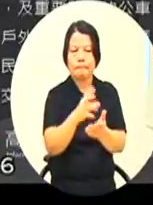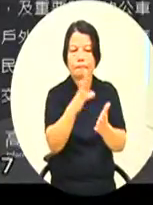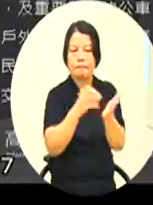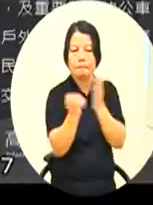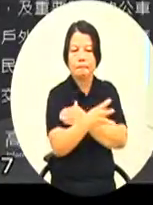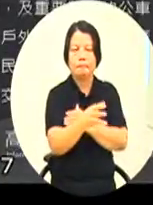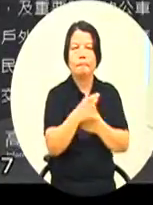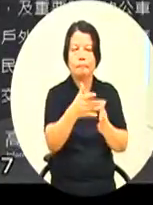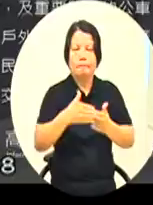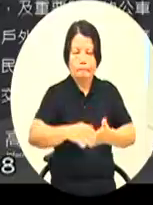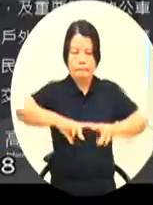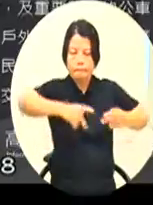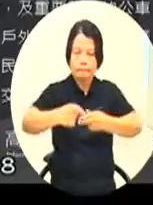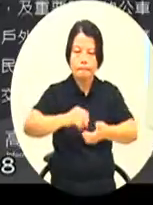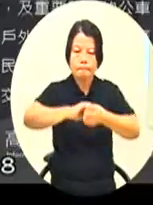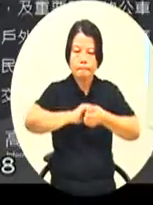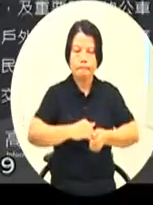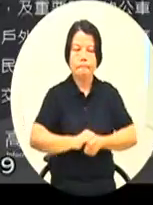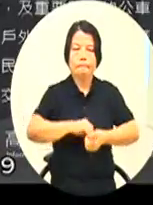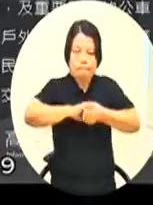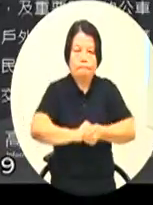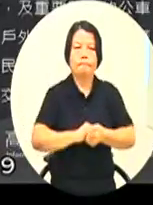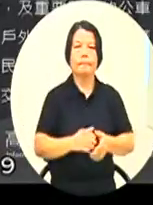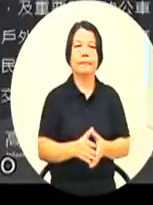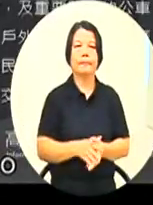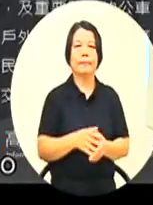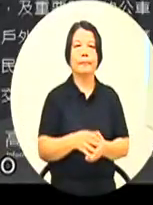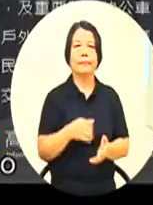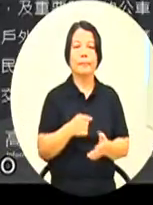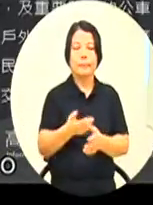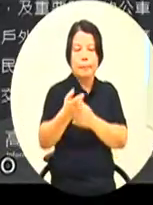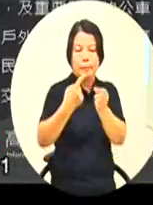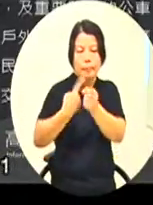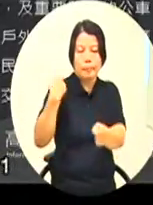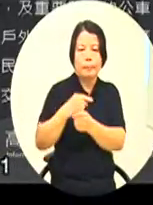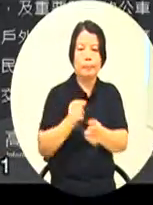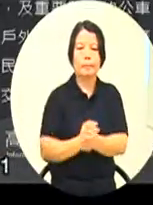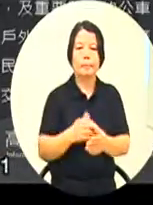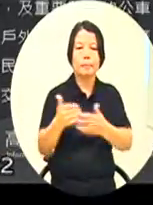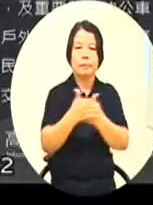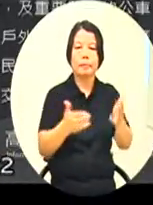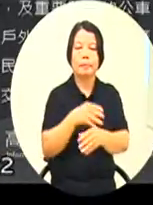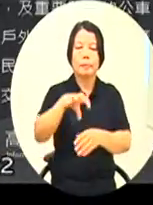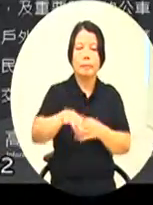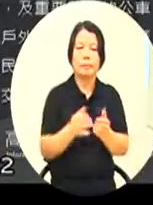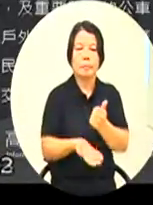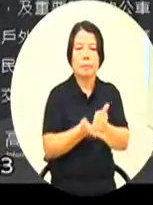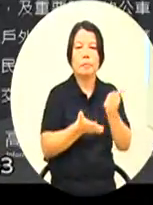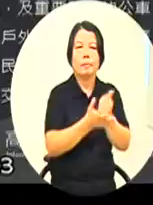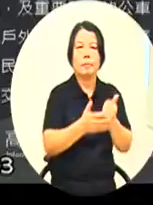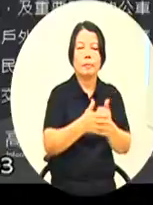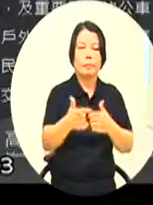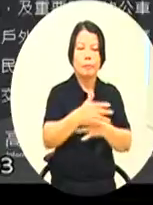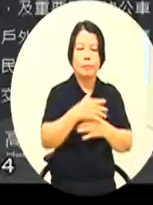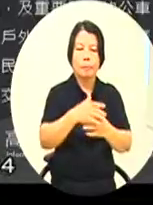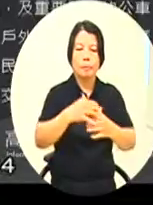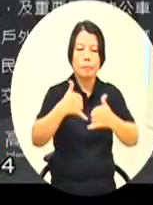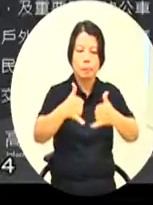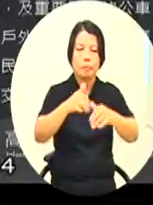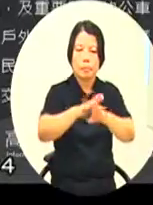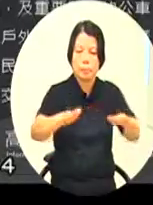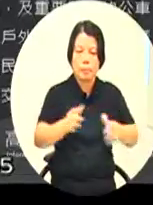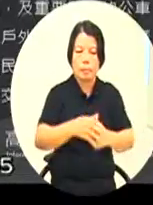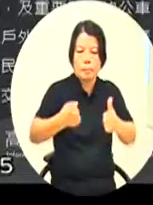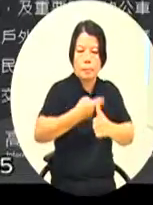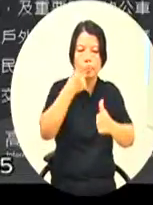题的一个决心。那我们之前在去年的交通安全宣导是有获得交通部道安宣导的第一名，就是因为我们不断